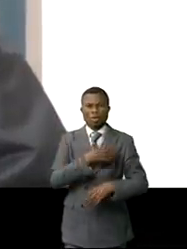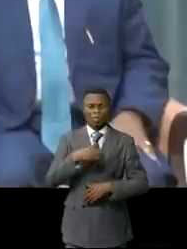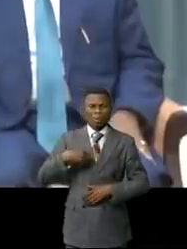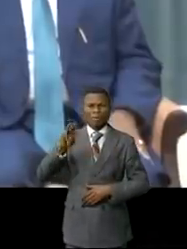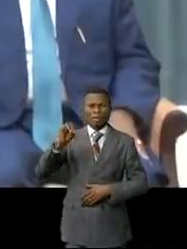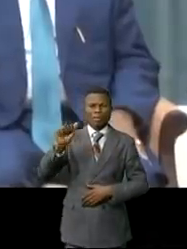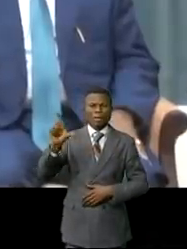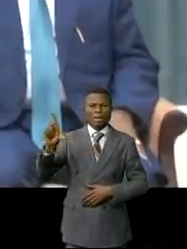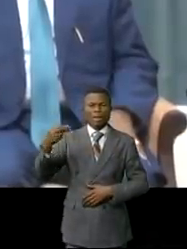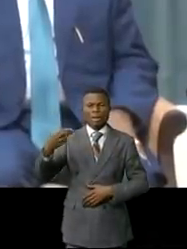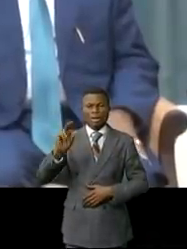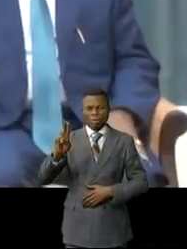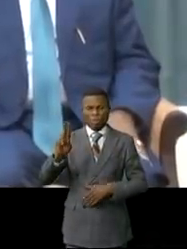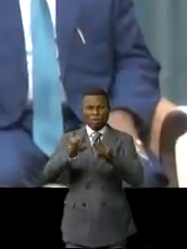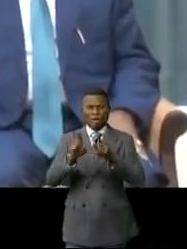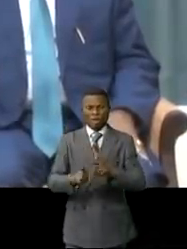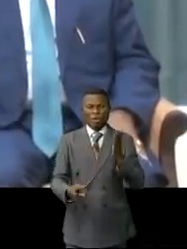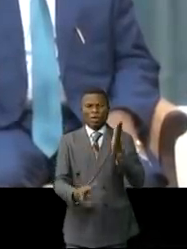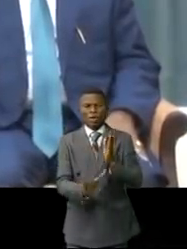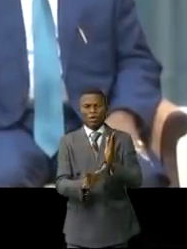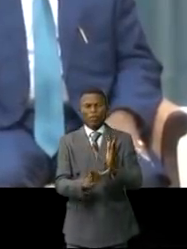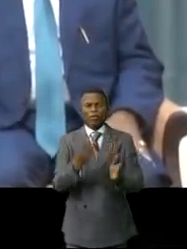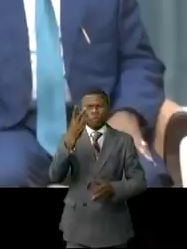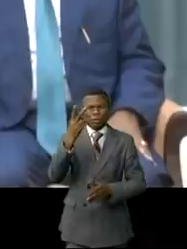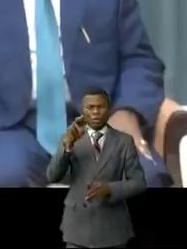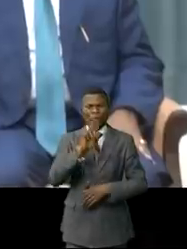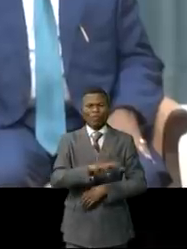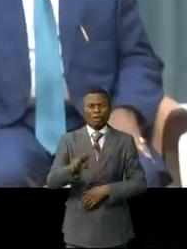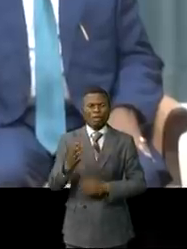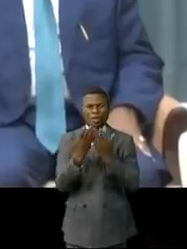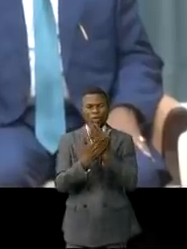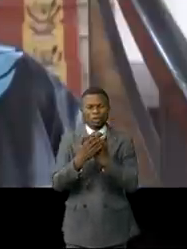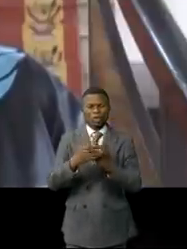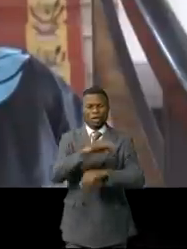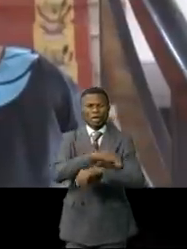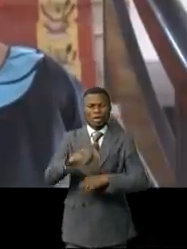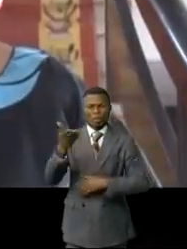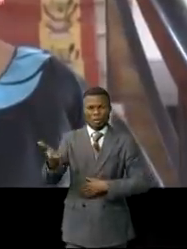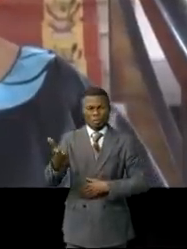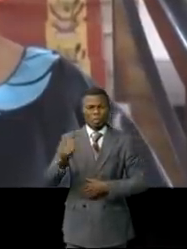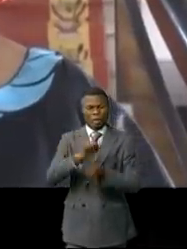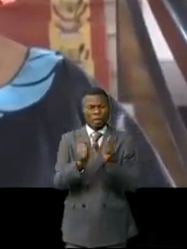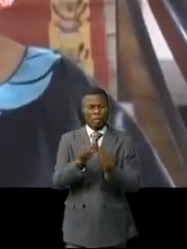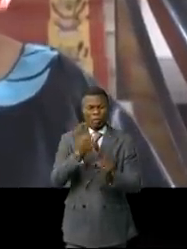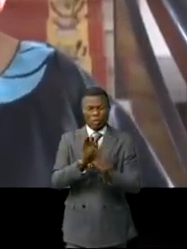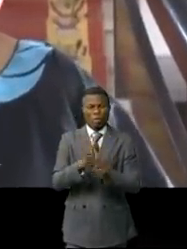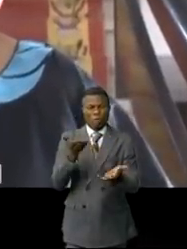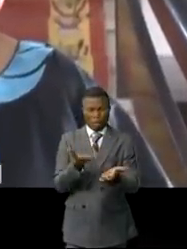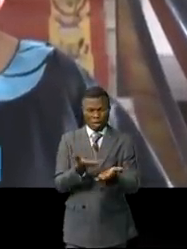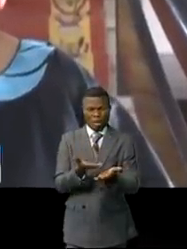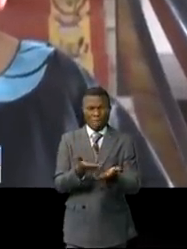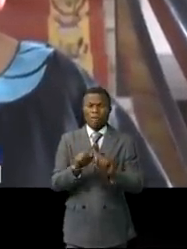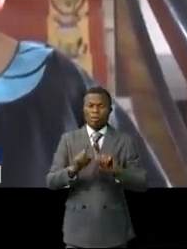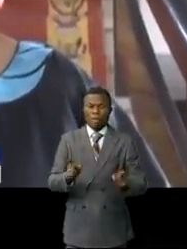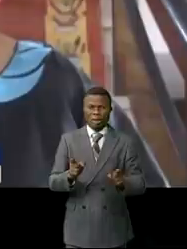Kabedi Mbui, et ses deux vice-gouverneurs, ce jeudi 22 juillet au Palais de la Nation. Les défis sont très importants, mais